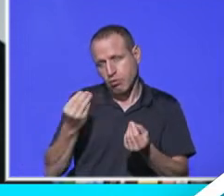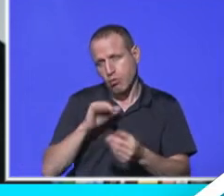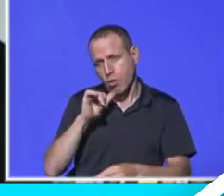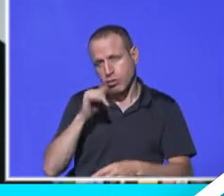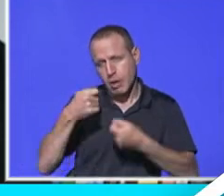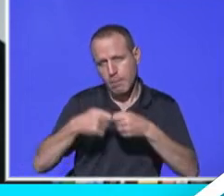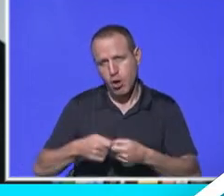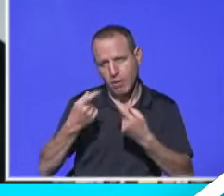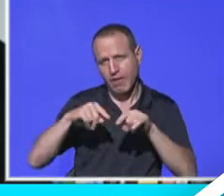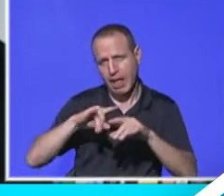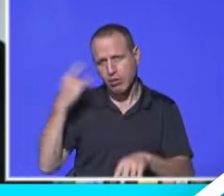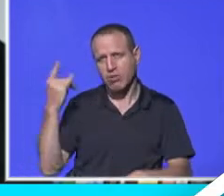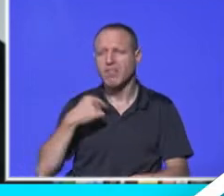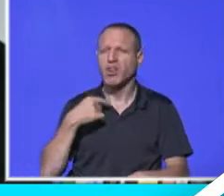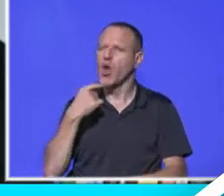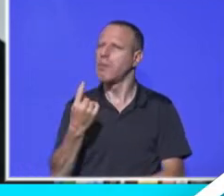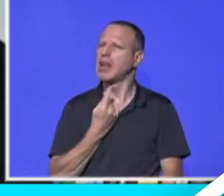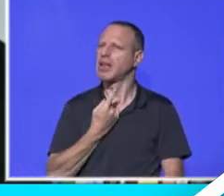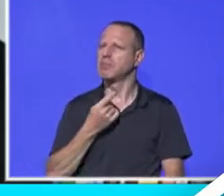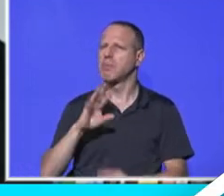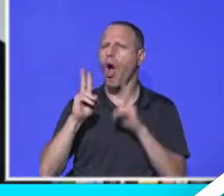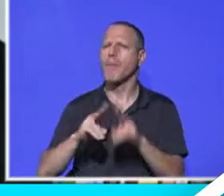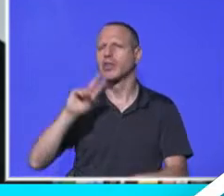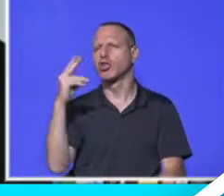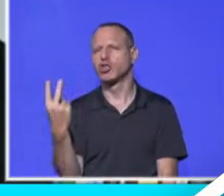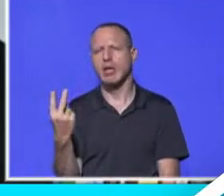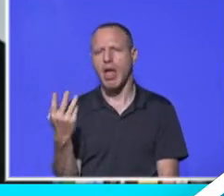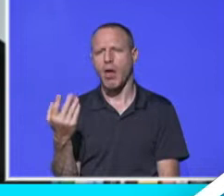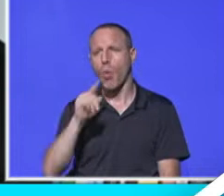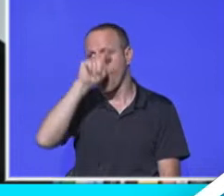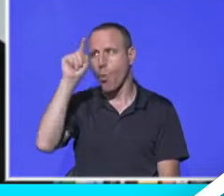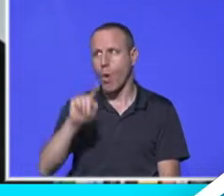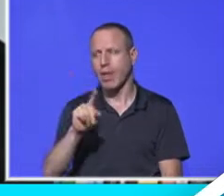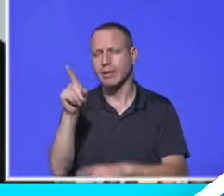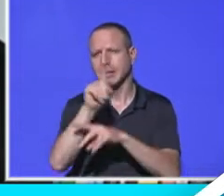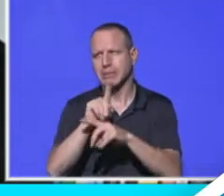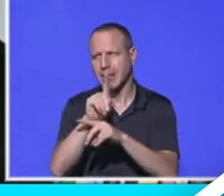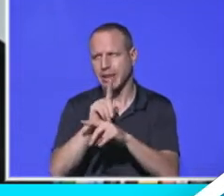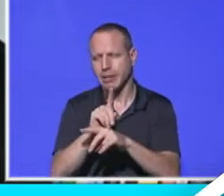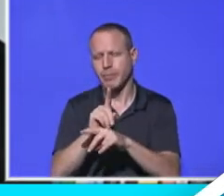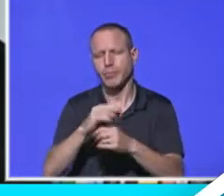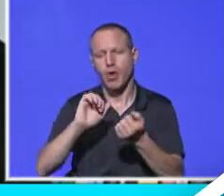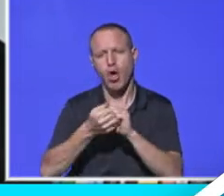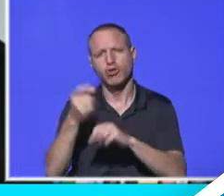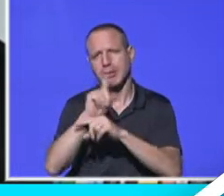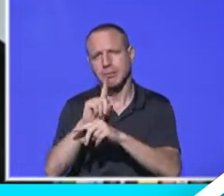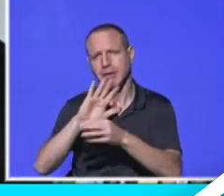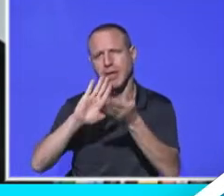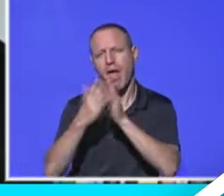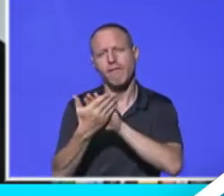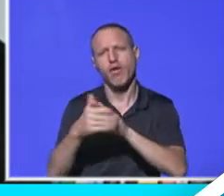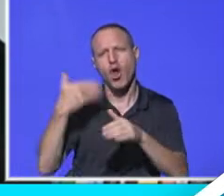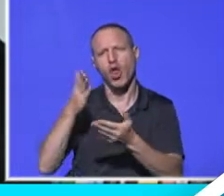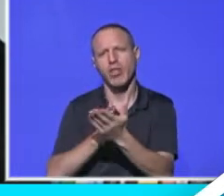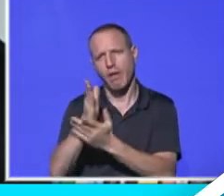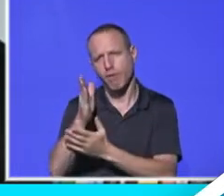חיצונית, ואז אני אומרת לעצמי, מה האופציה השנייה? אולי הזמני, או שהזמני יהפוך להיות קבוע,